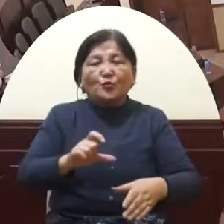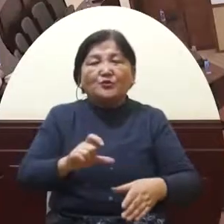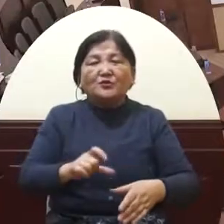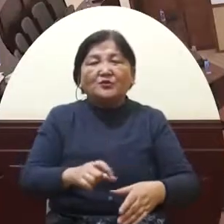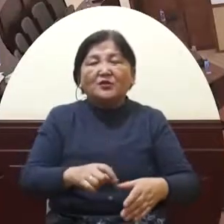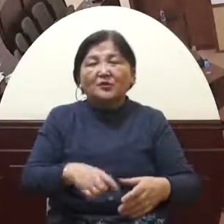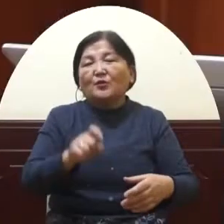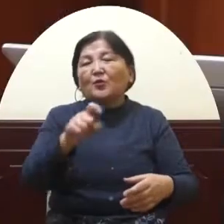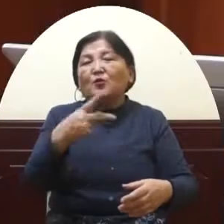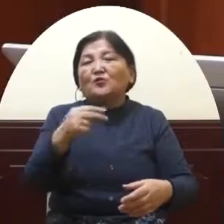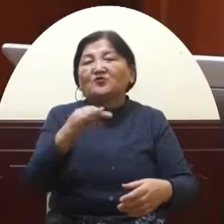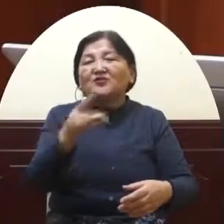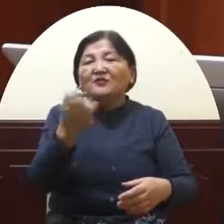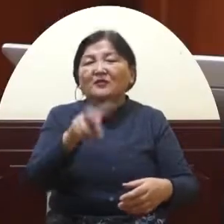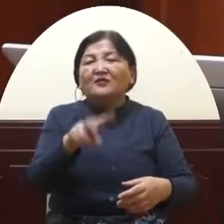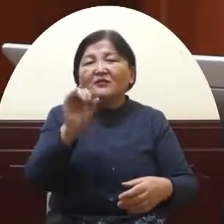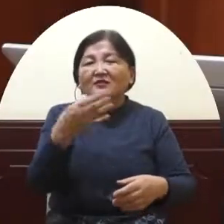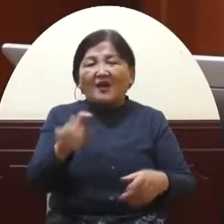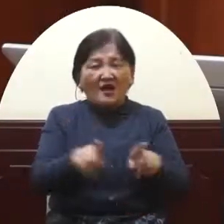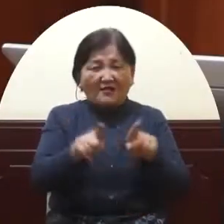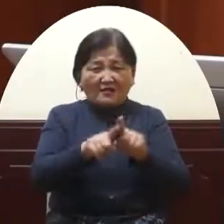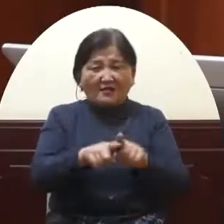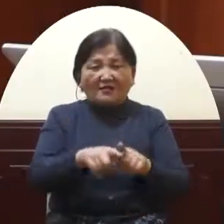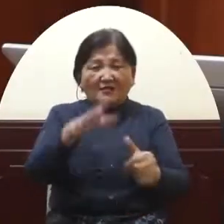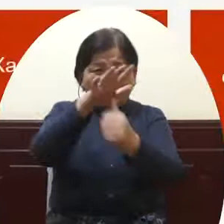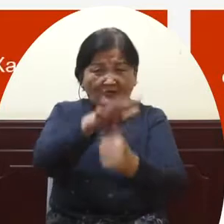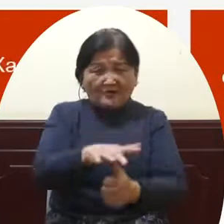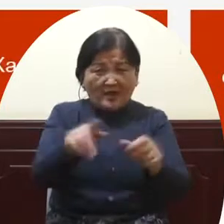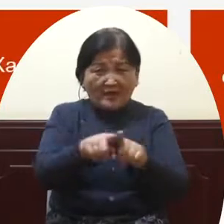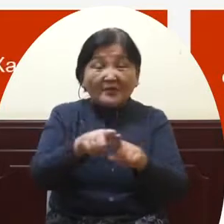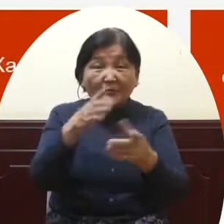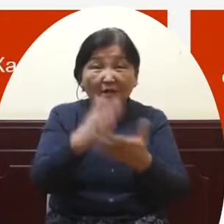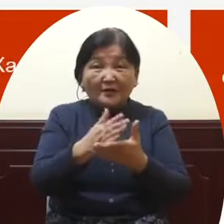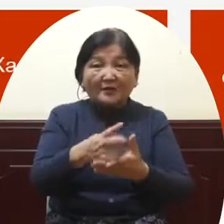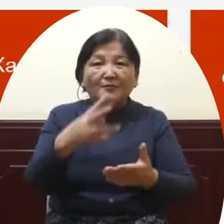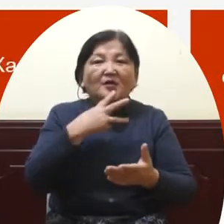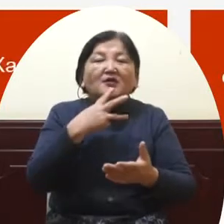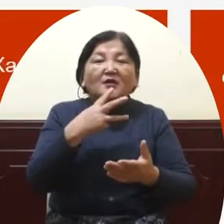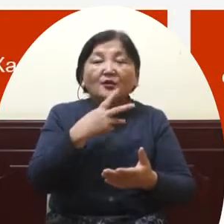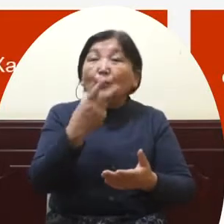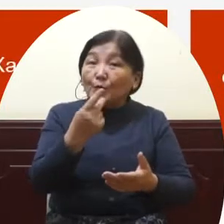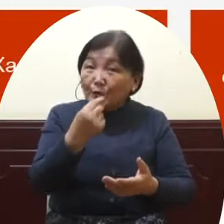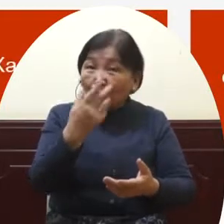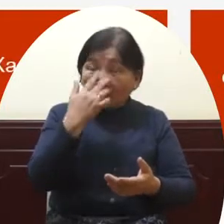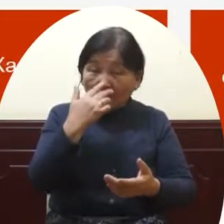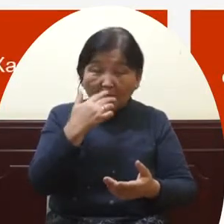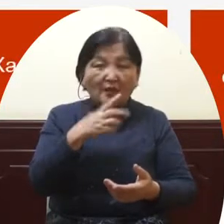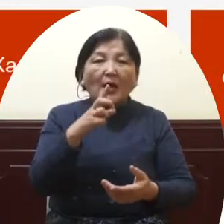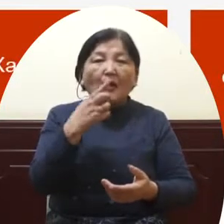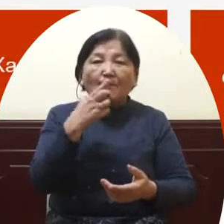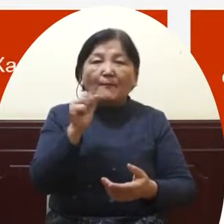Тэгээд залхаадаг. Хоёрдугаарт мэдээллийн үнэн бодит байдалд баталгаа өгдөггүй. Ягаад гэвэл